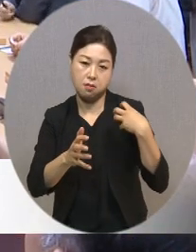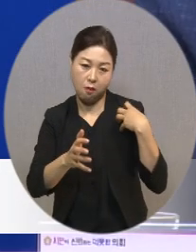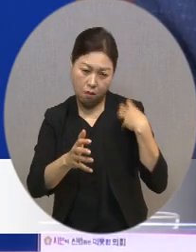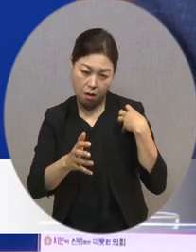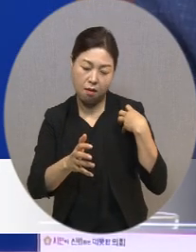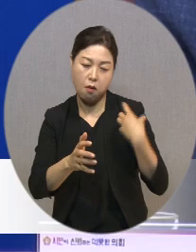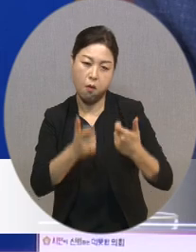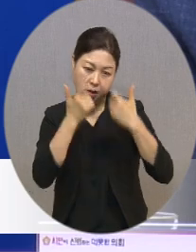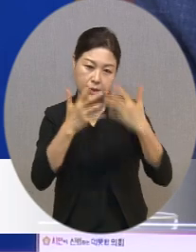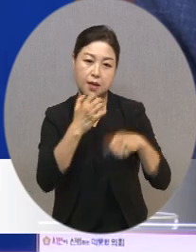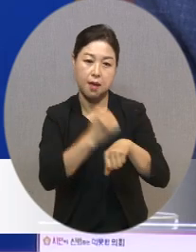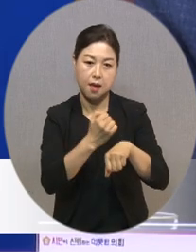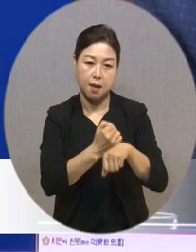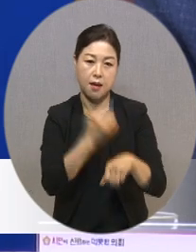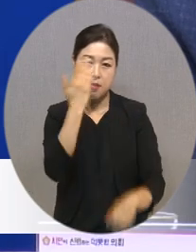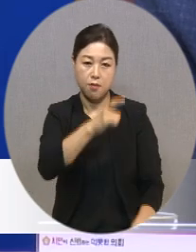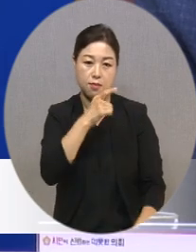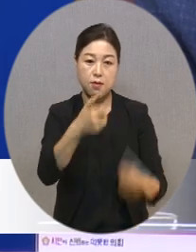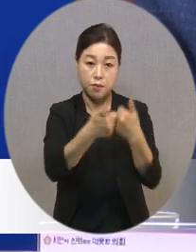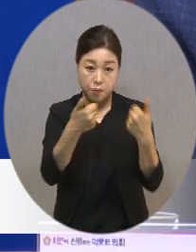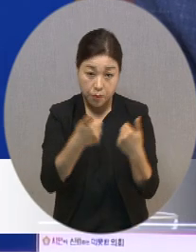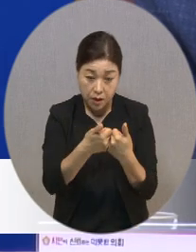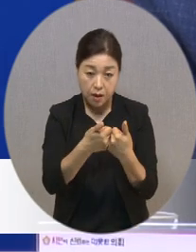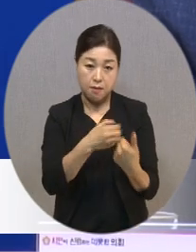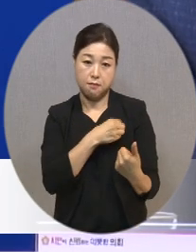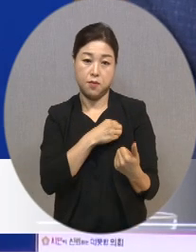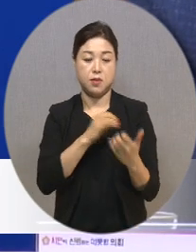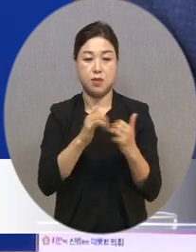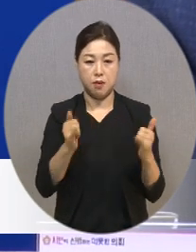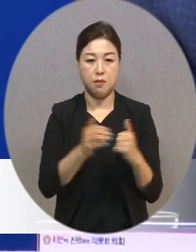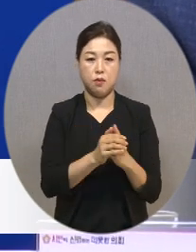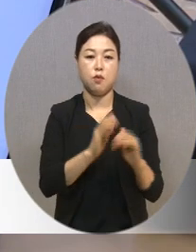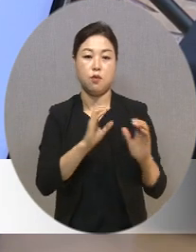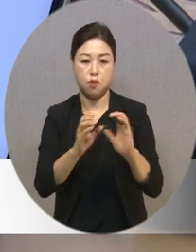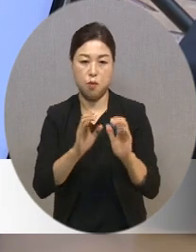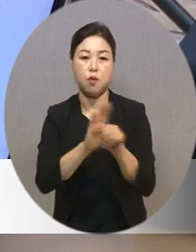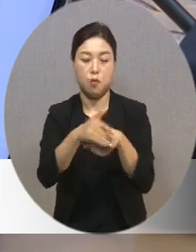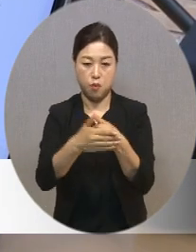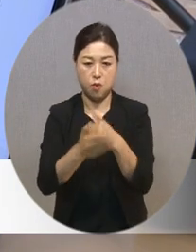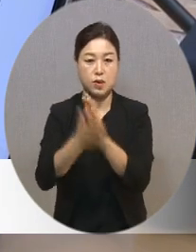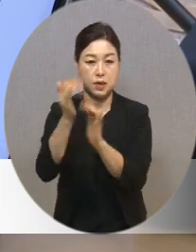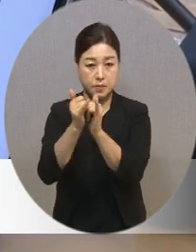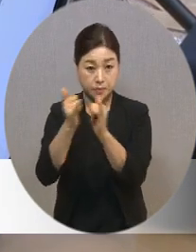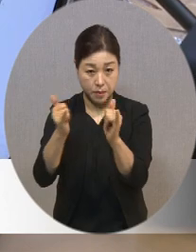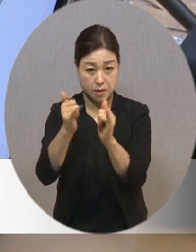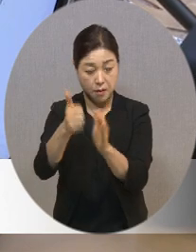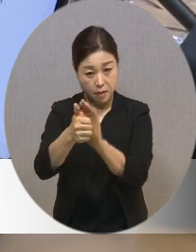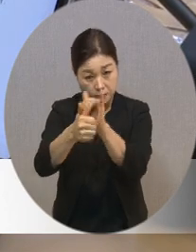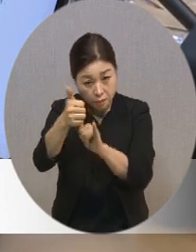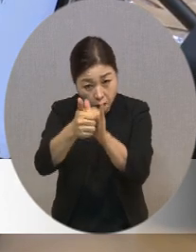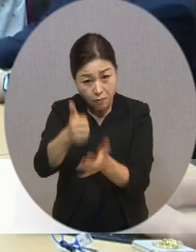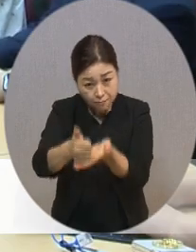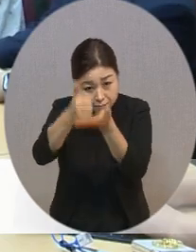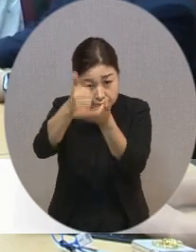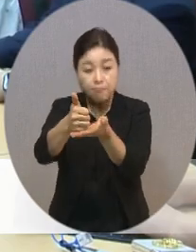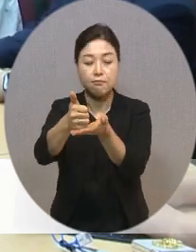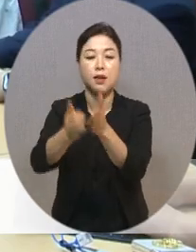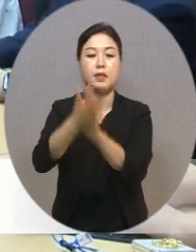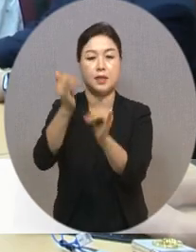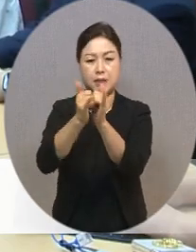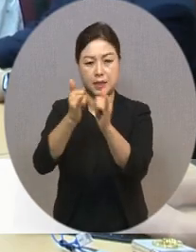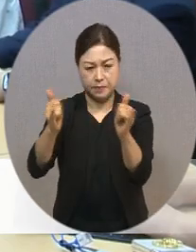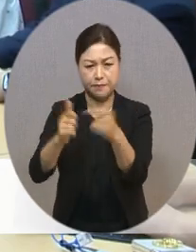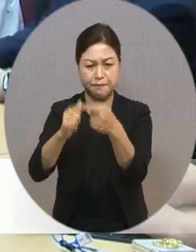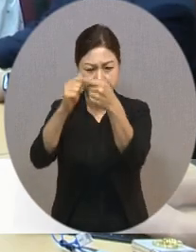것이라며 여수시의회 모든 의원들은 소통과 협력, 시민에 대한 섬김의 자세로 시민